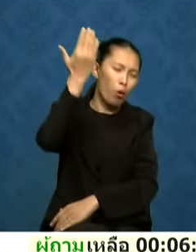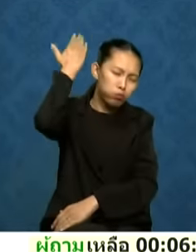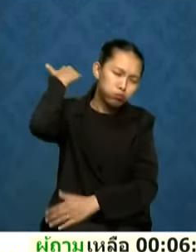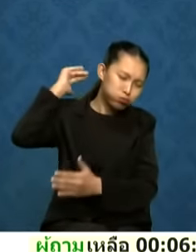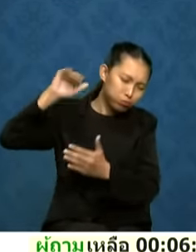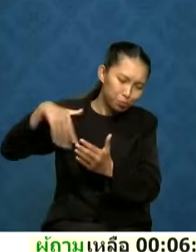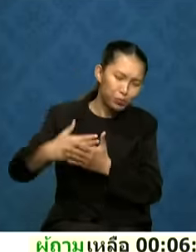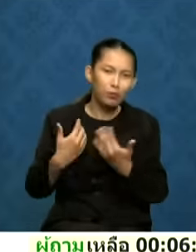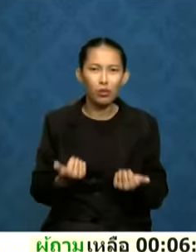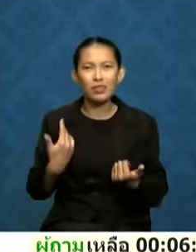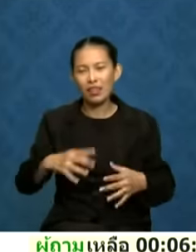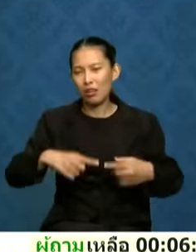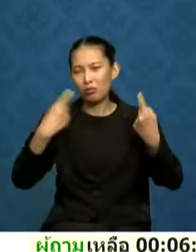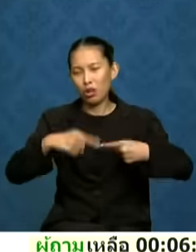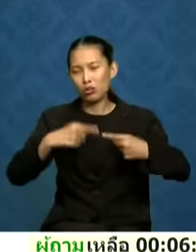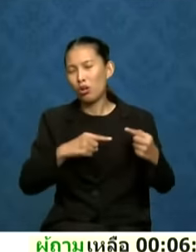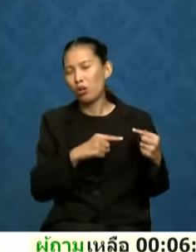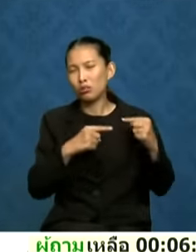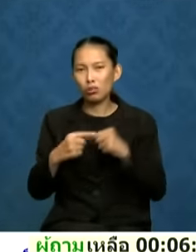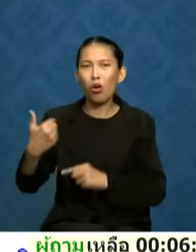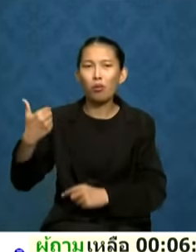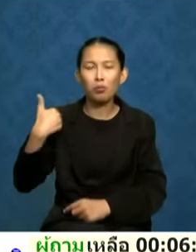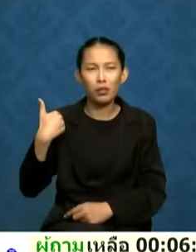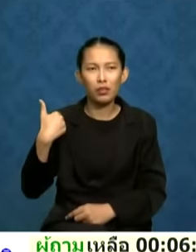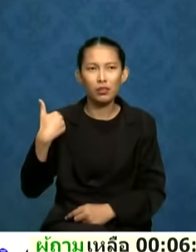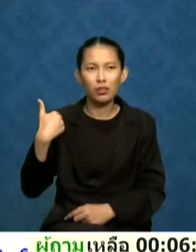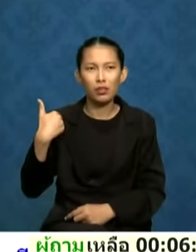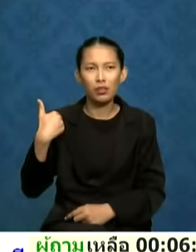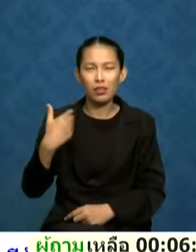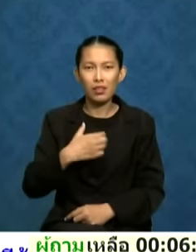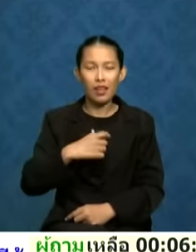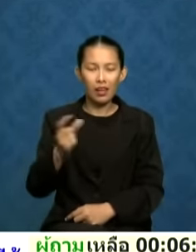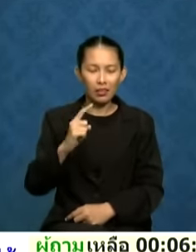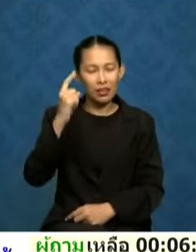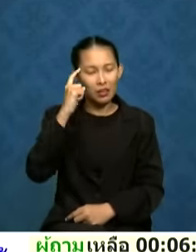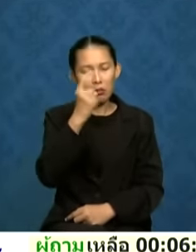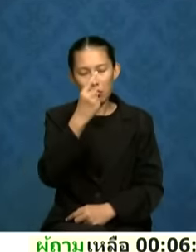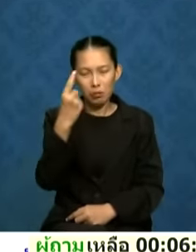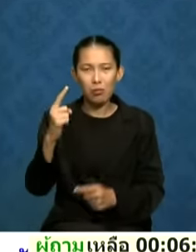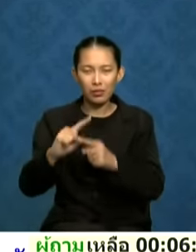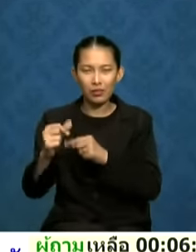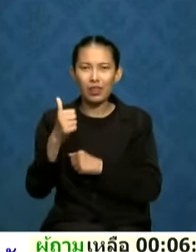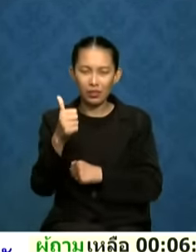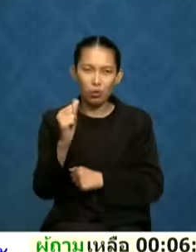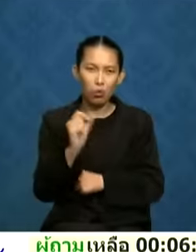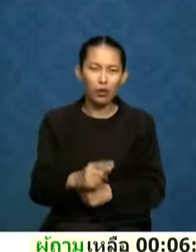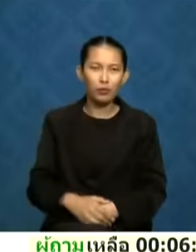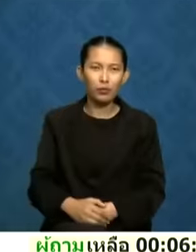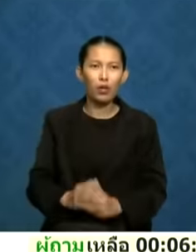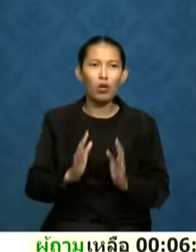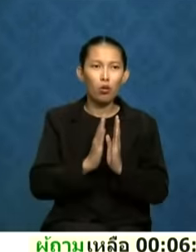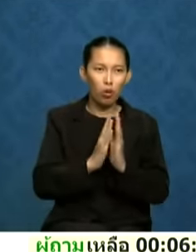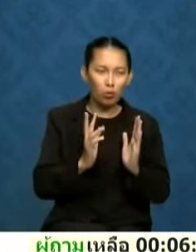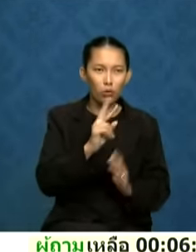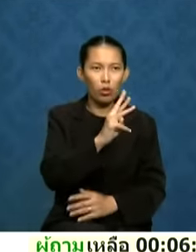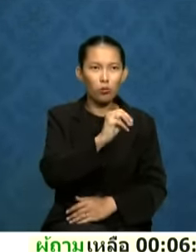จจุบันแล้วก็ทำให้มนขัดแย่งกันไปโยเปลาประโยช์อยากให้ใช้ความสรางสอยนี้ดกว่านะครั ขบคุณครับขอบคุณท่าน